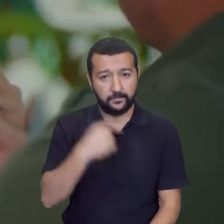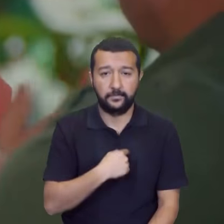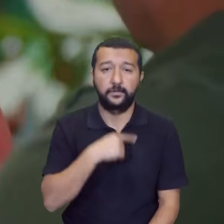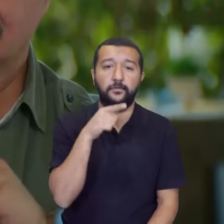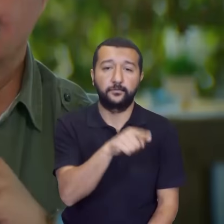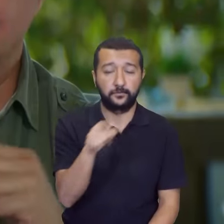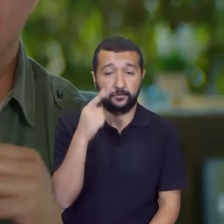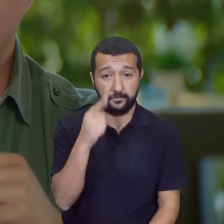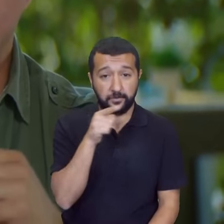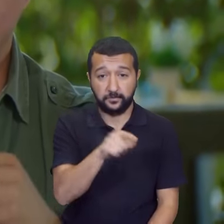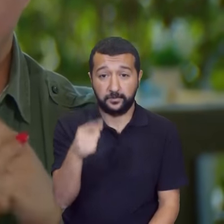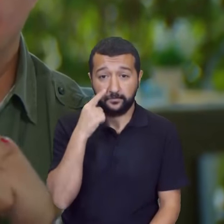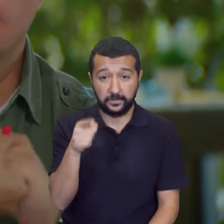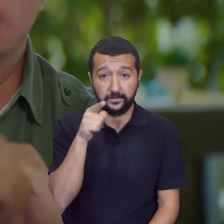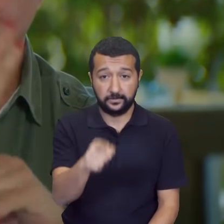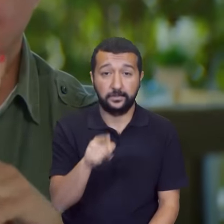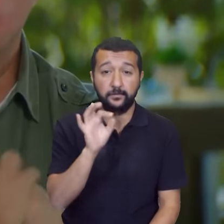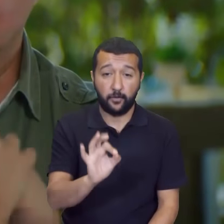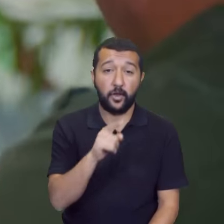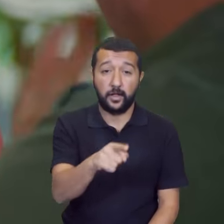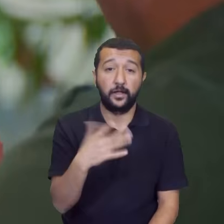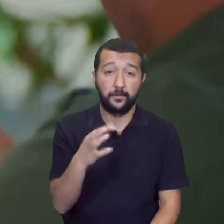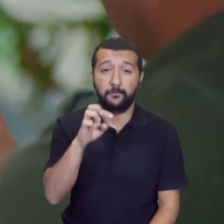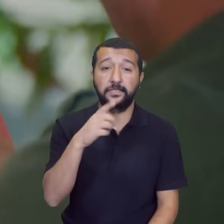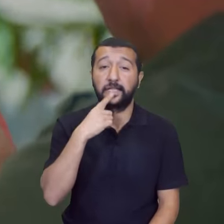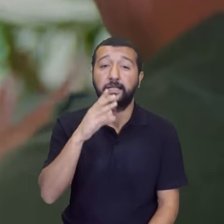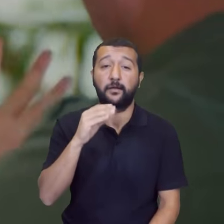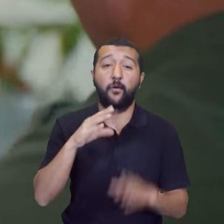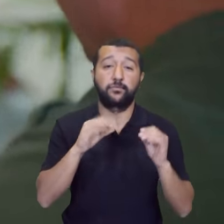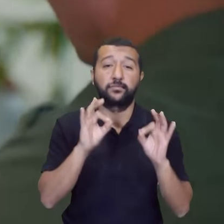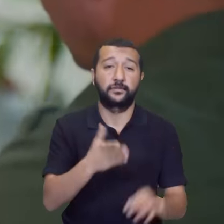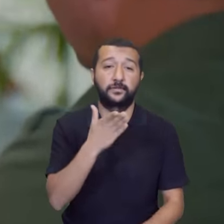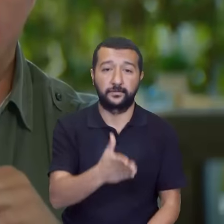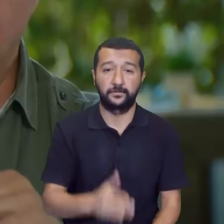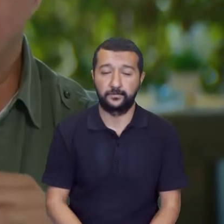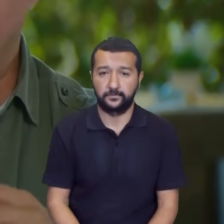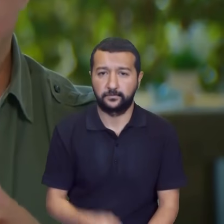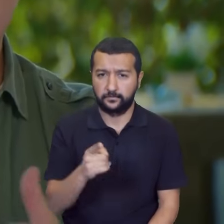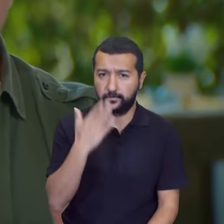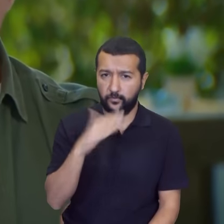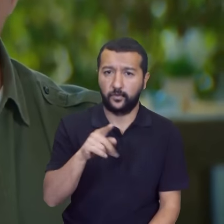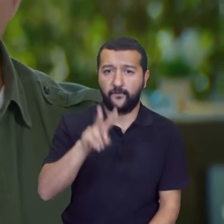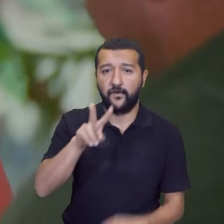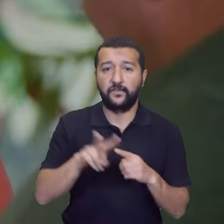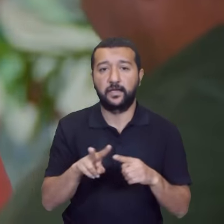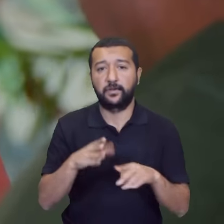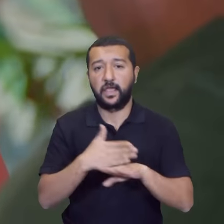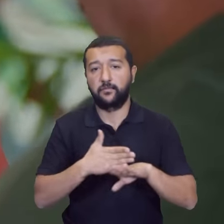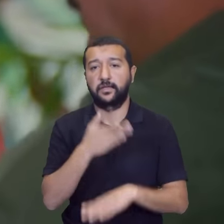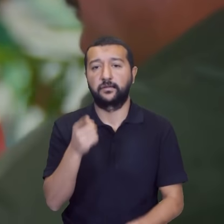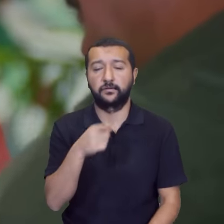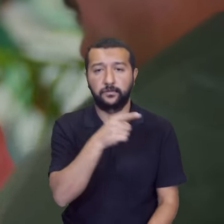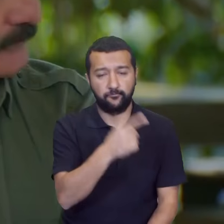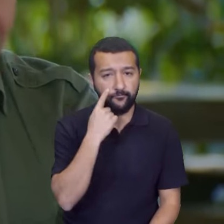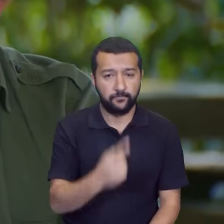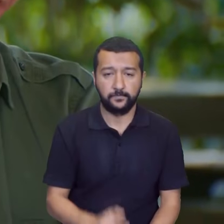Kapalı bunlar. Şunlara bak, şunlar. Böyle paskalya hamuru, paskalya. Yok, vakfı kebir ekmeği.